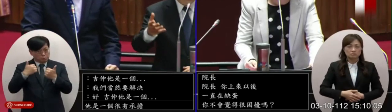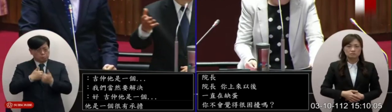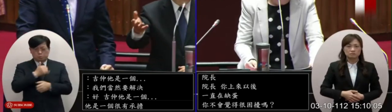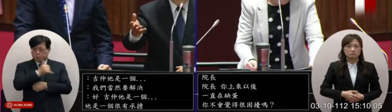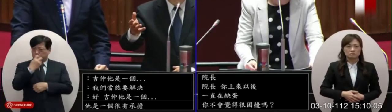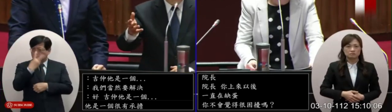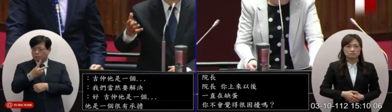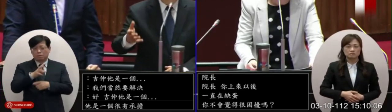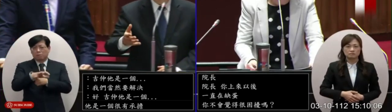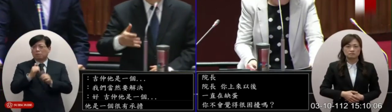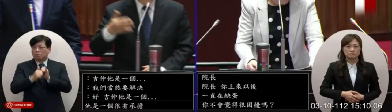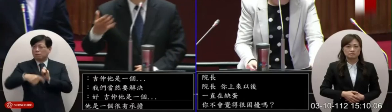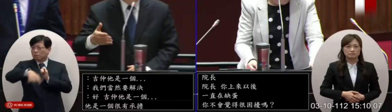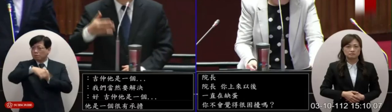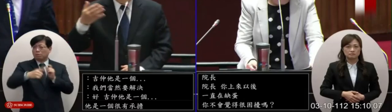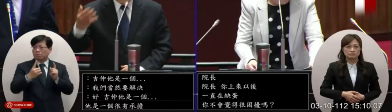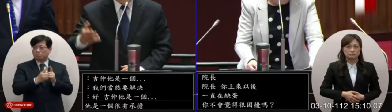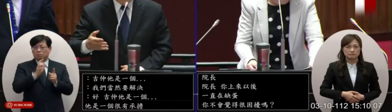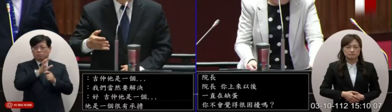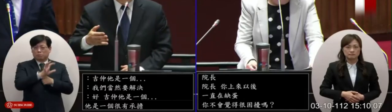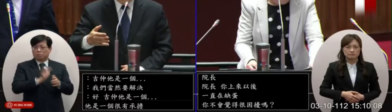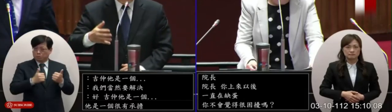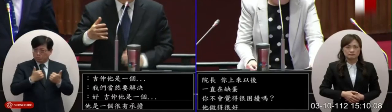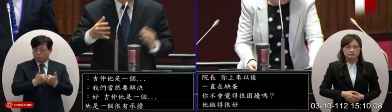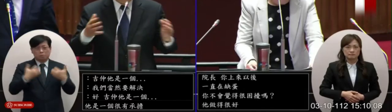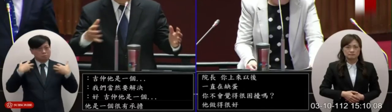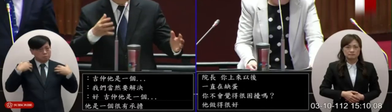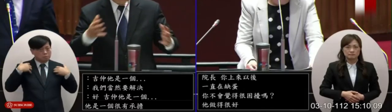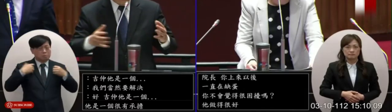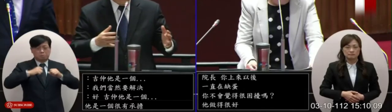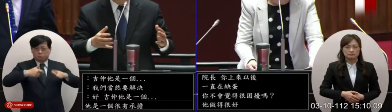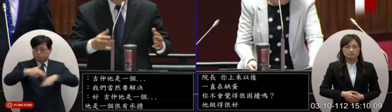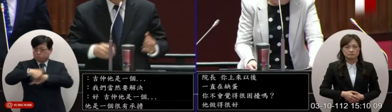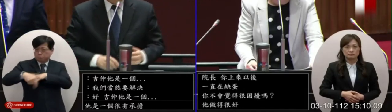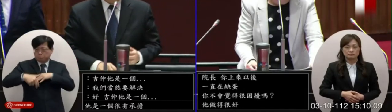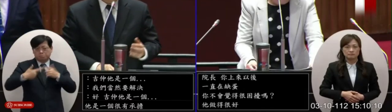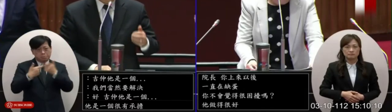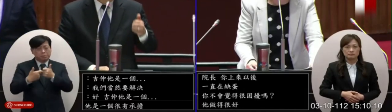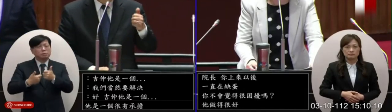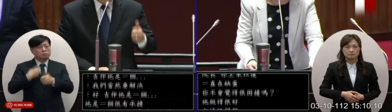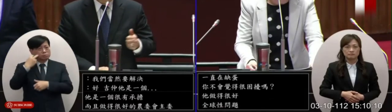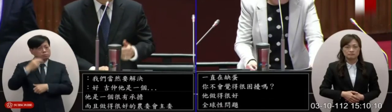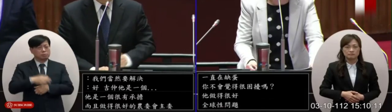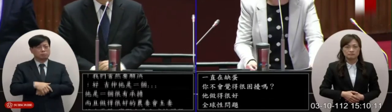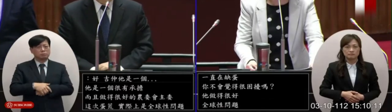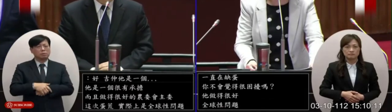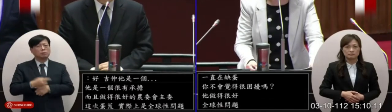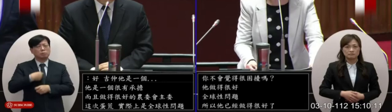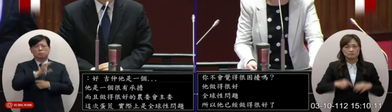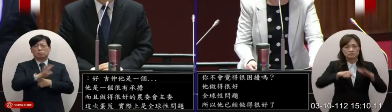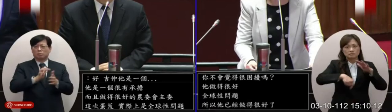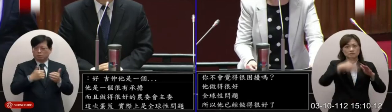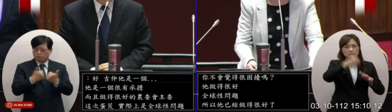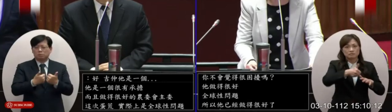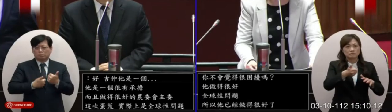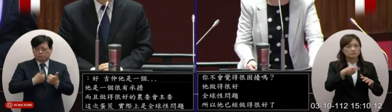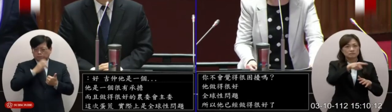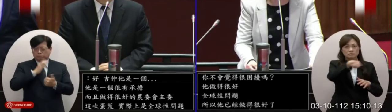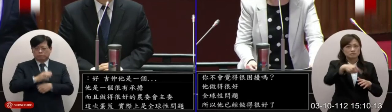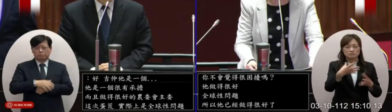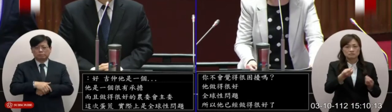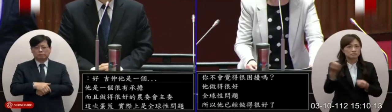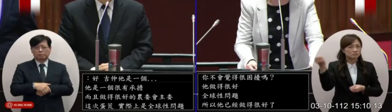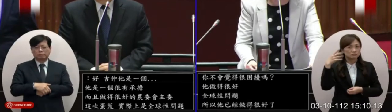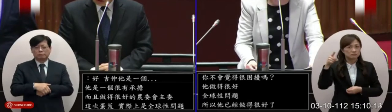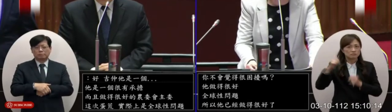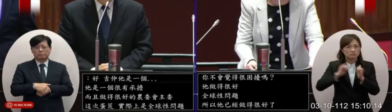去看看农民，他们对于农委会所做的各样的事情，都会觉得， 所以我们农委会院长都没有听到我们现缺蛋